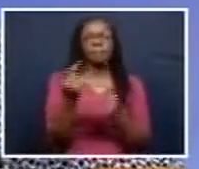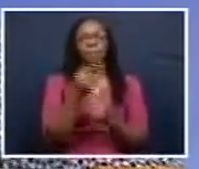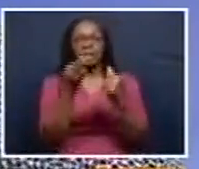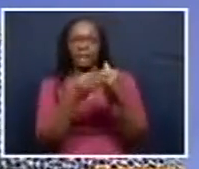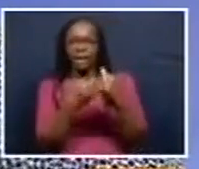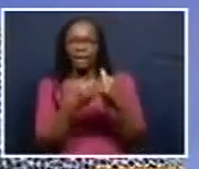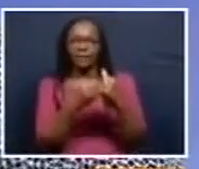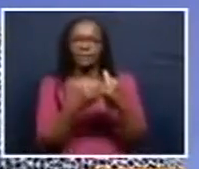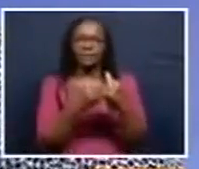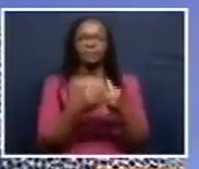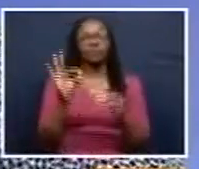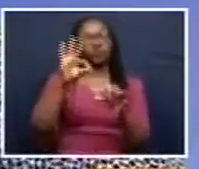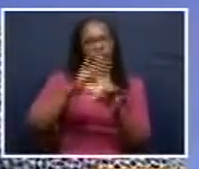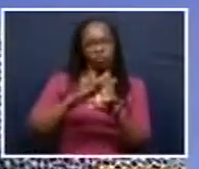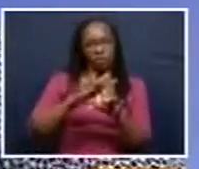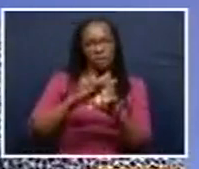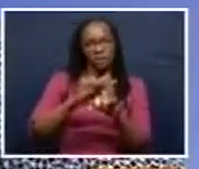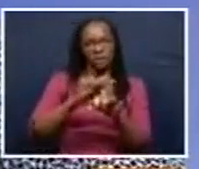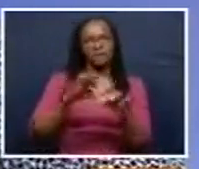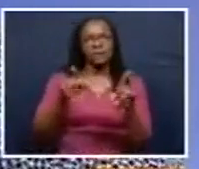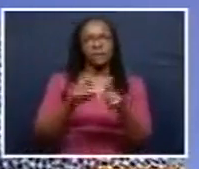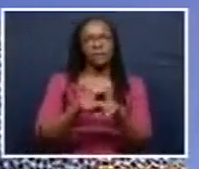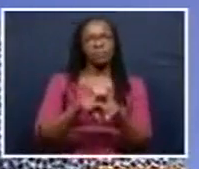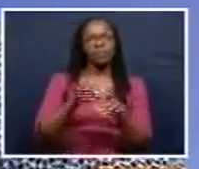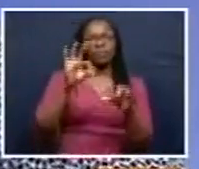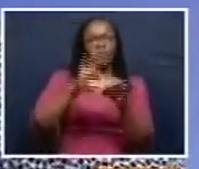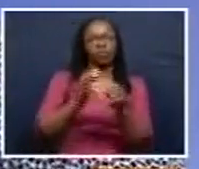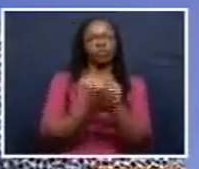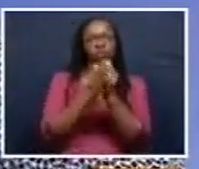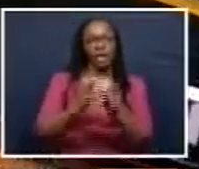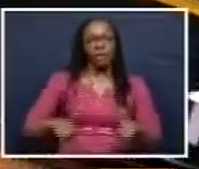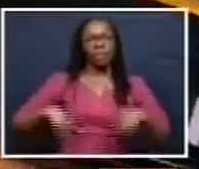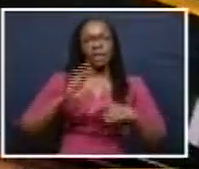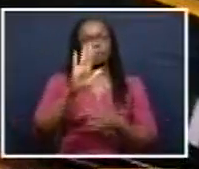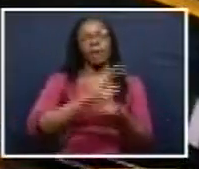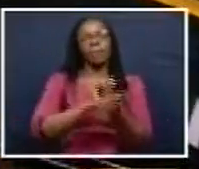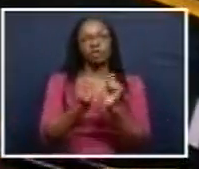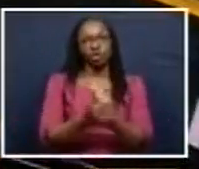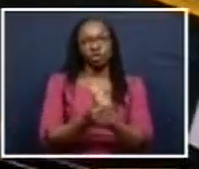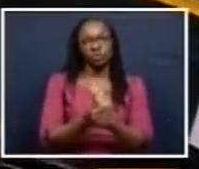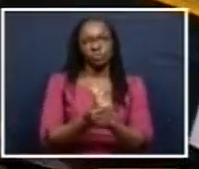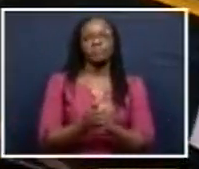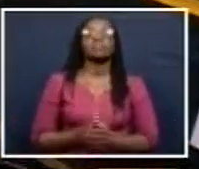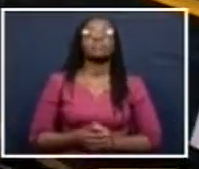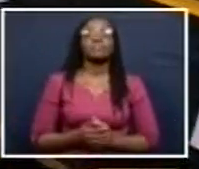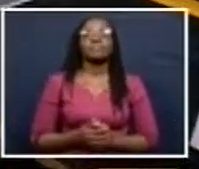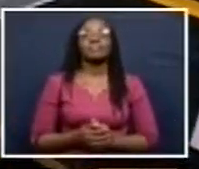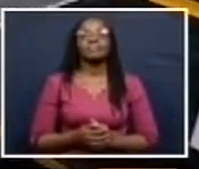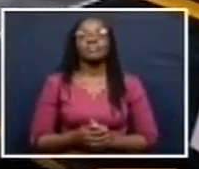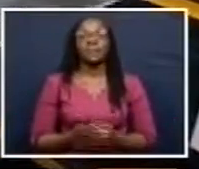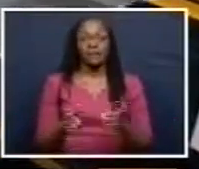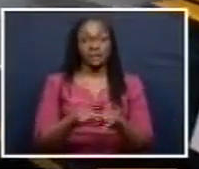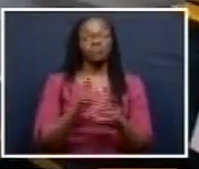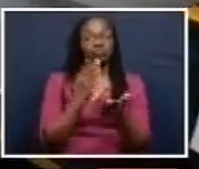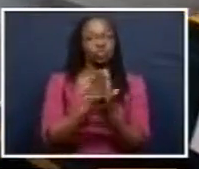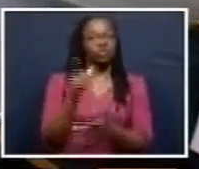8 mpige kura na mpige ili maisha yenu ibadilike. Asante sana. Mpenzi mtazamaji, bila shaka umesikia maneno